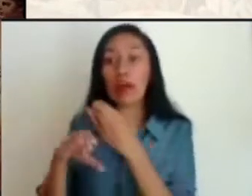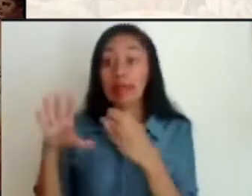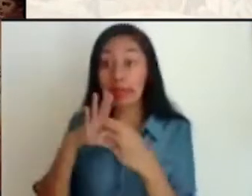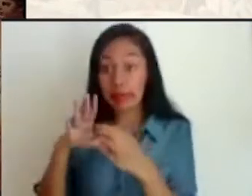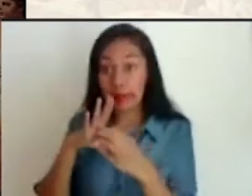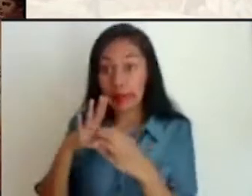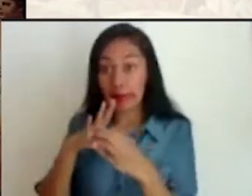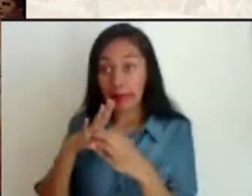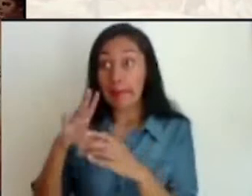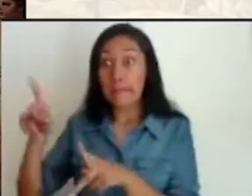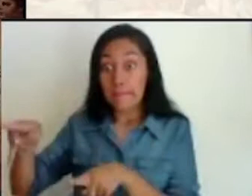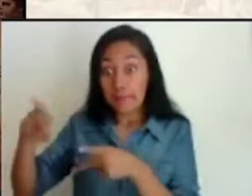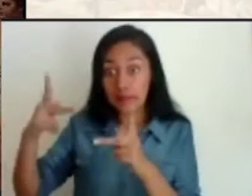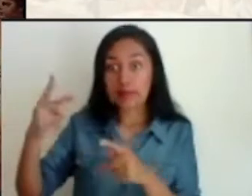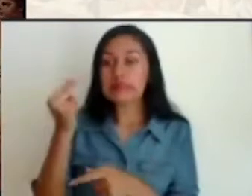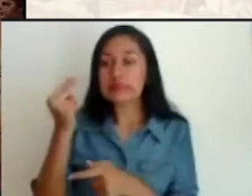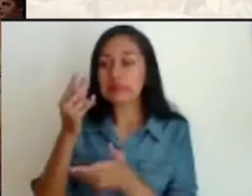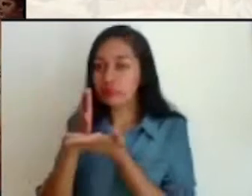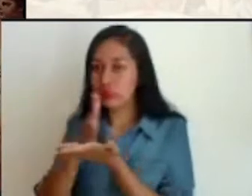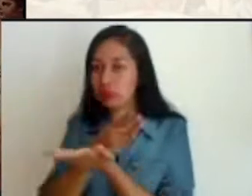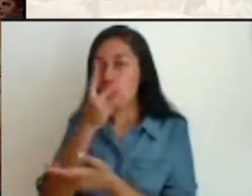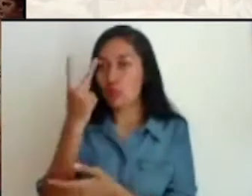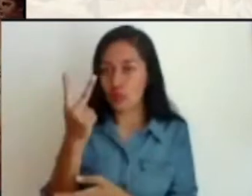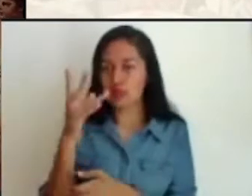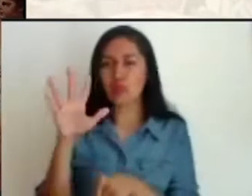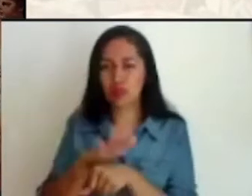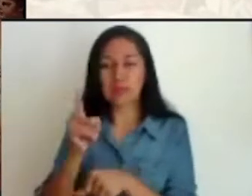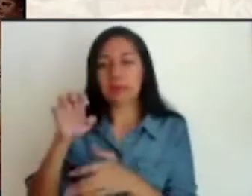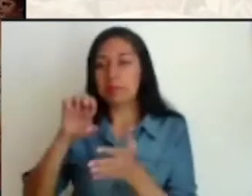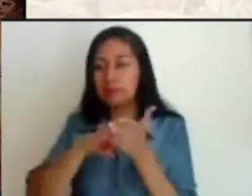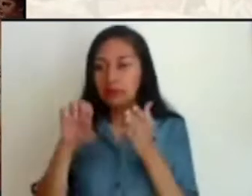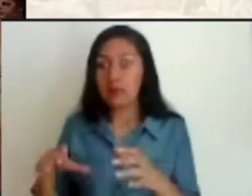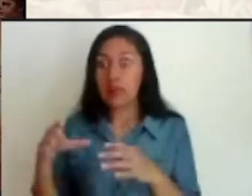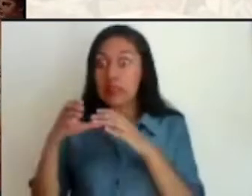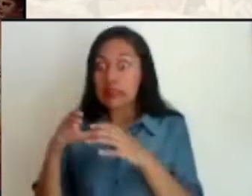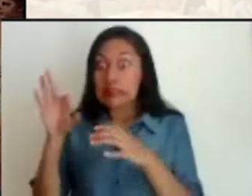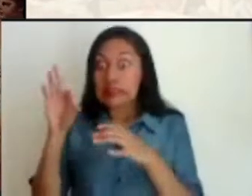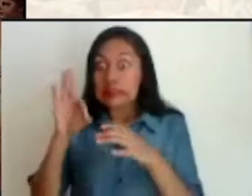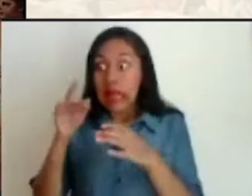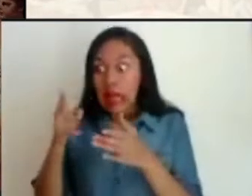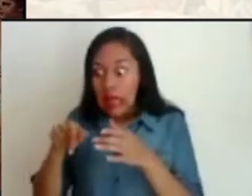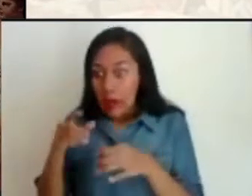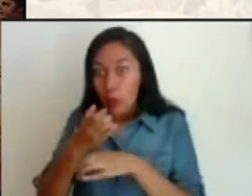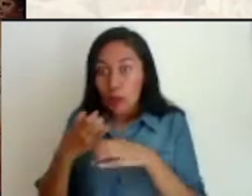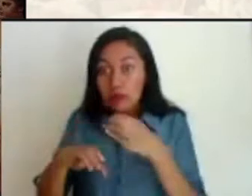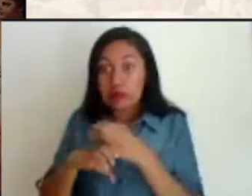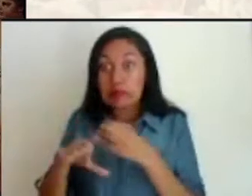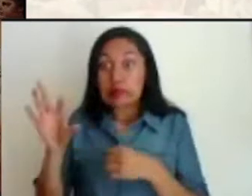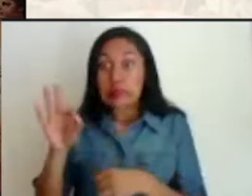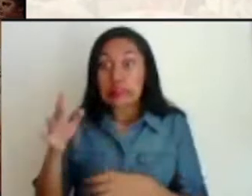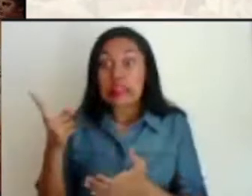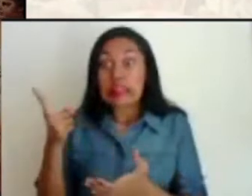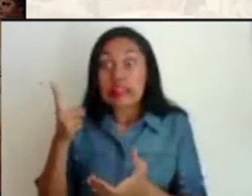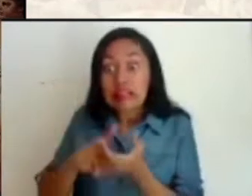decir, en aquellas en las que se pensaba que podía insertarse el miasma contagioso, y las no susceptibles, que eran las